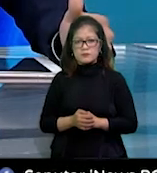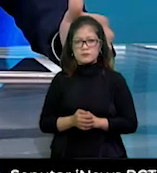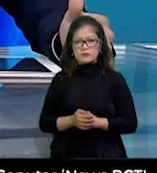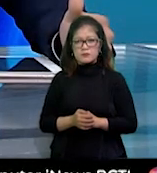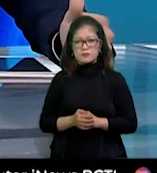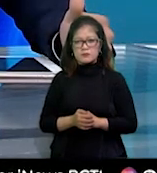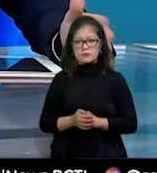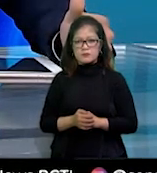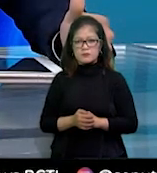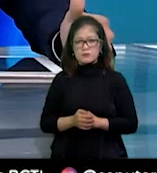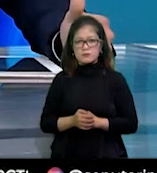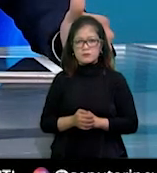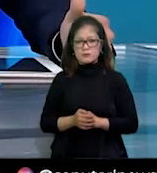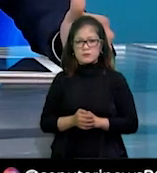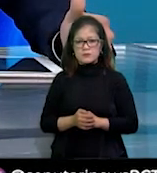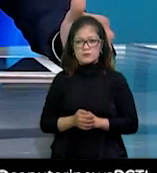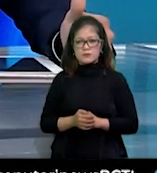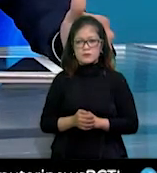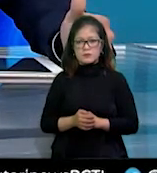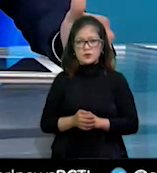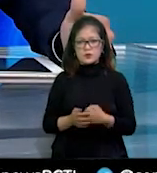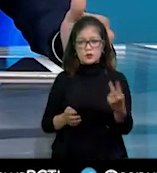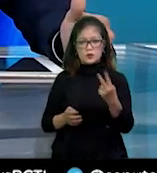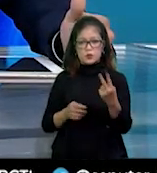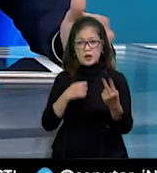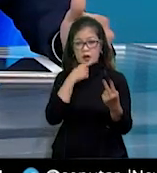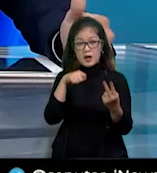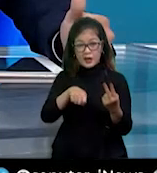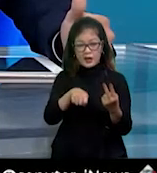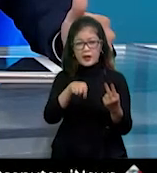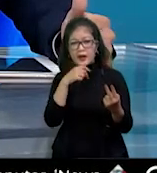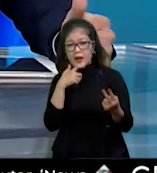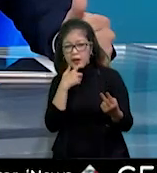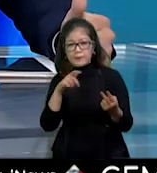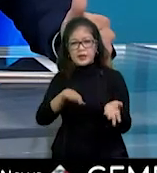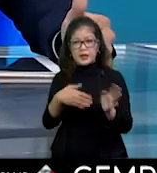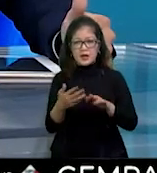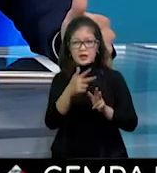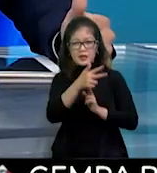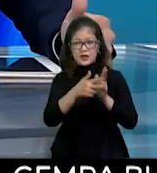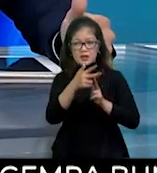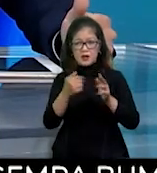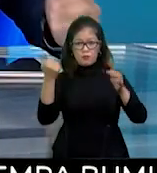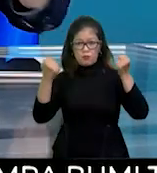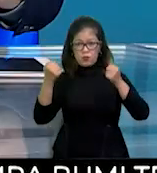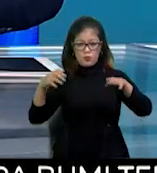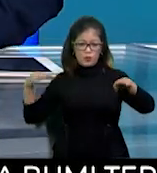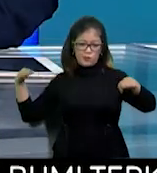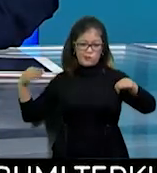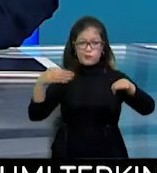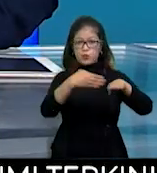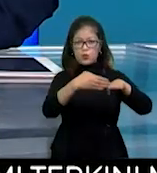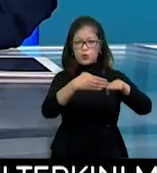Sepasang lansia meninggal dunia setelah minibus yang dikendarainya tertabrak kereta api Gajayana di perlintasan kereta tanpa